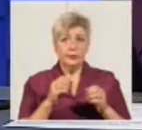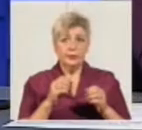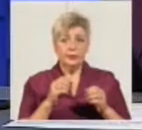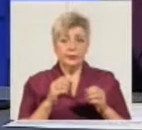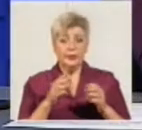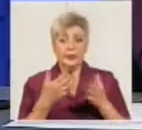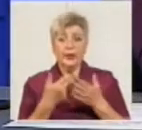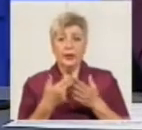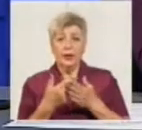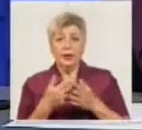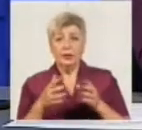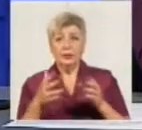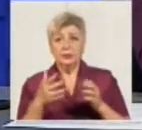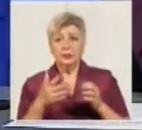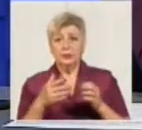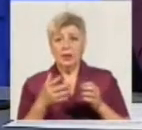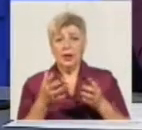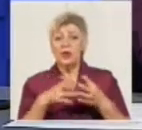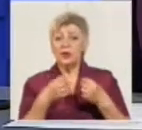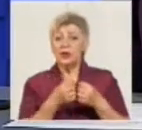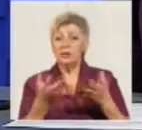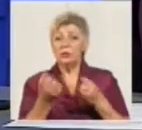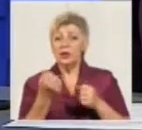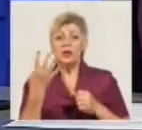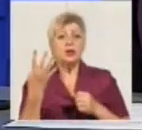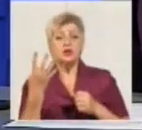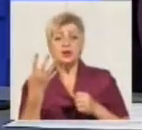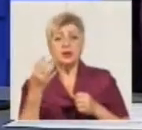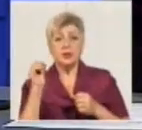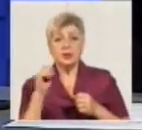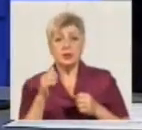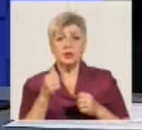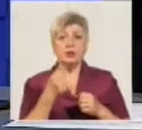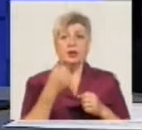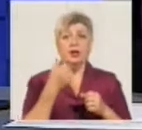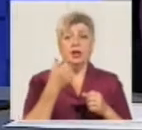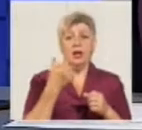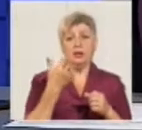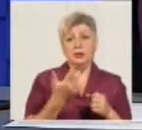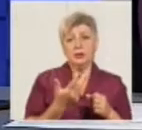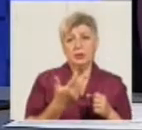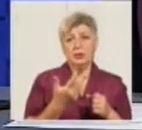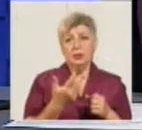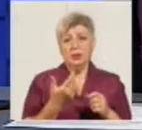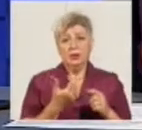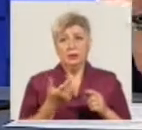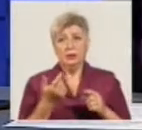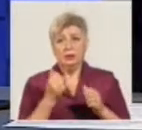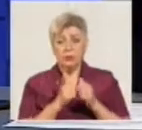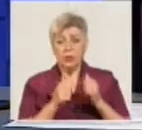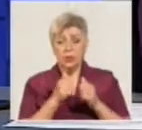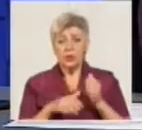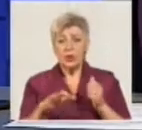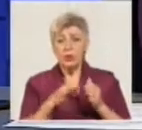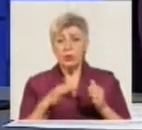4 пенсії щомісяця, а 3. І такі родини багатодітні, це здається, що їх мало. Їх немало. В кожній області,